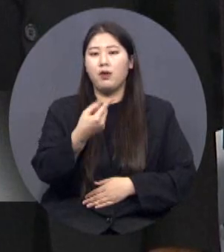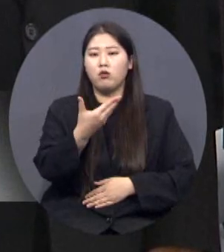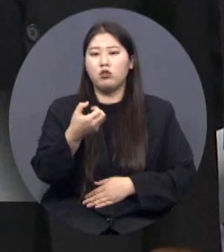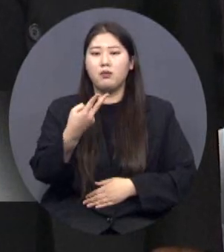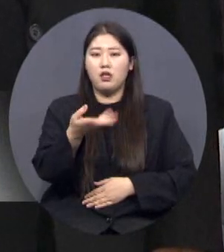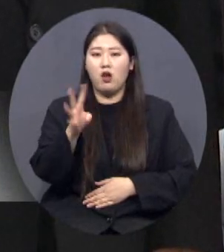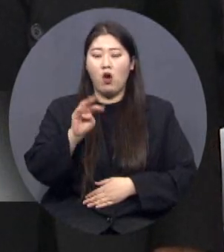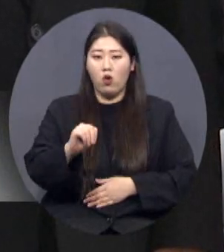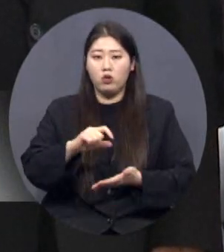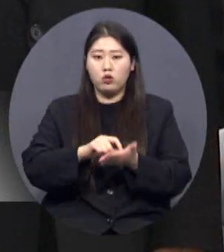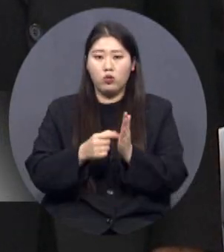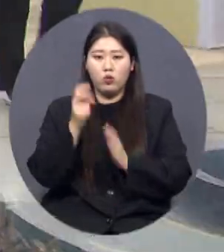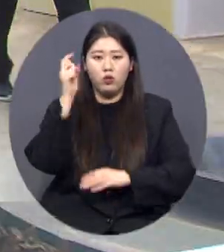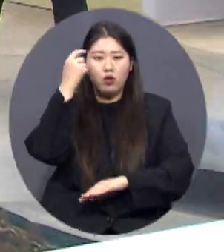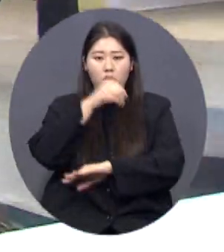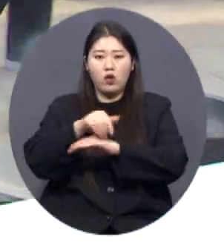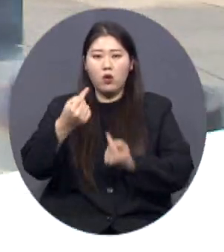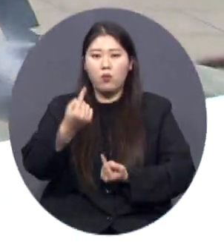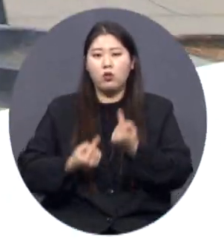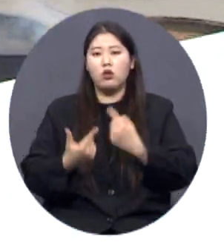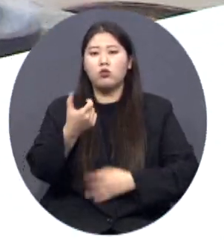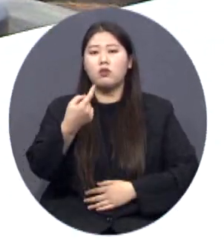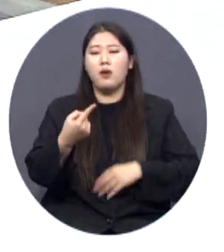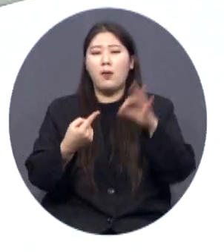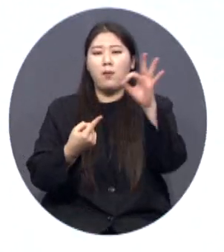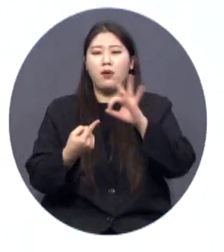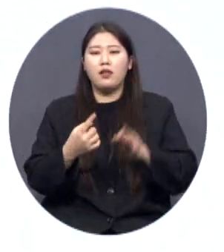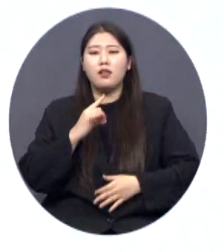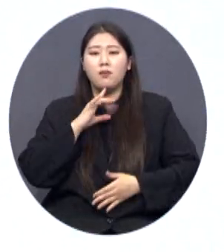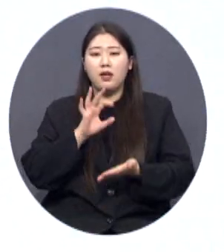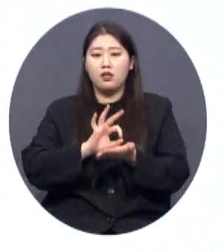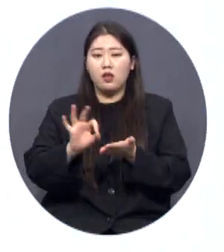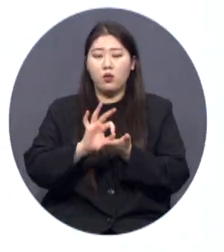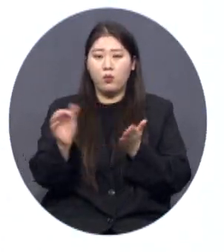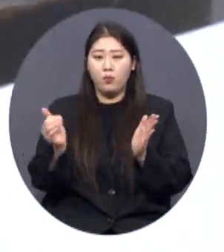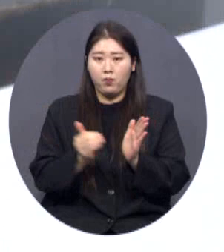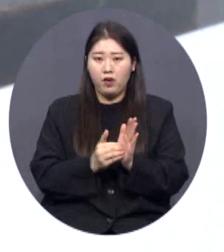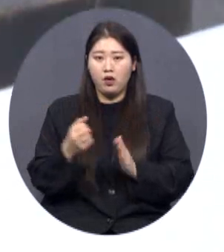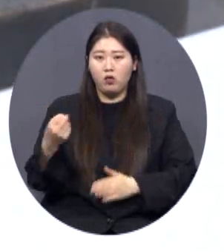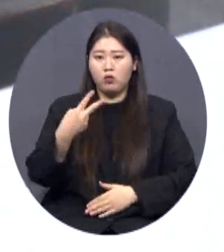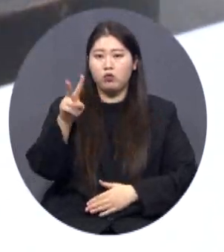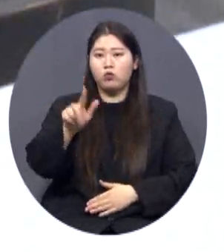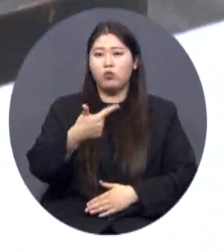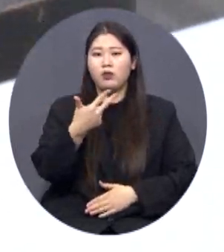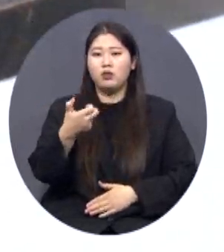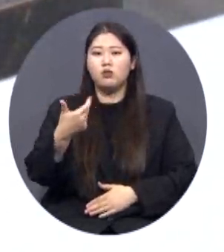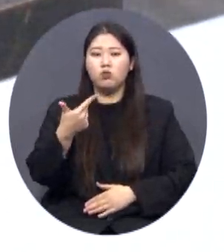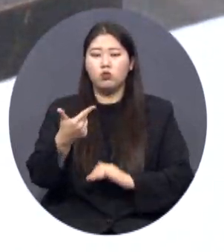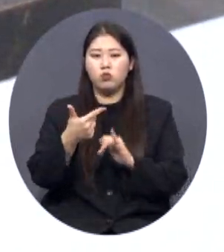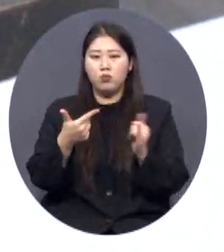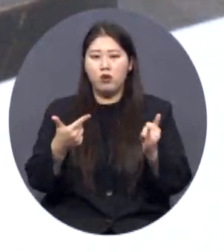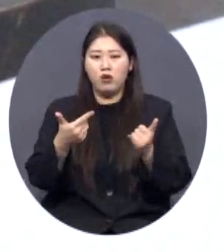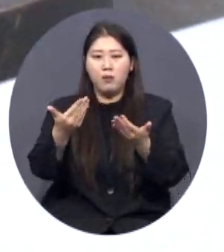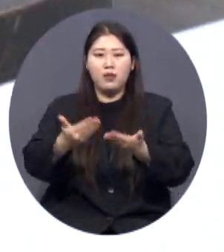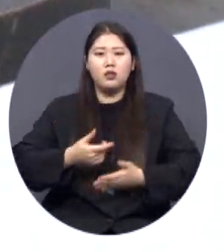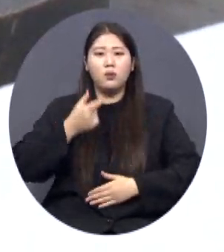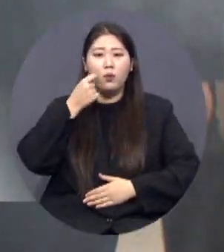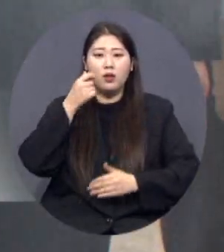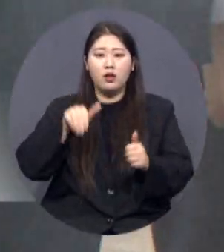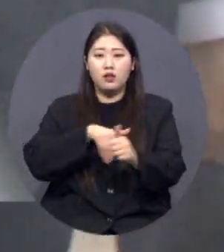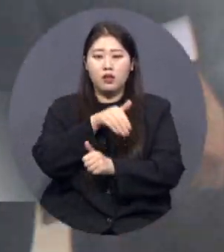1,192억 원으로 계획된 예산의 61%만 집행됐고 676명이 지급 결정을 받지 못하고